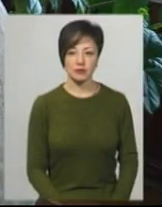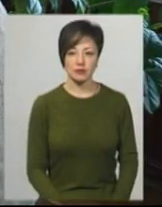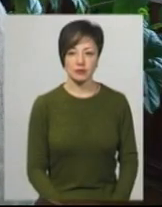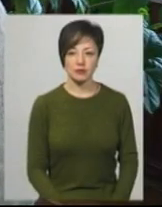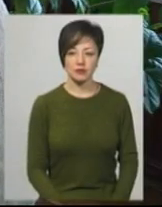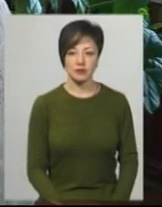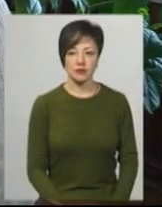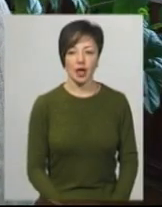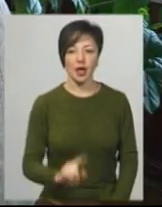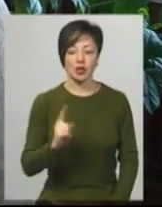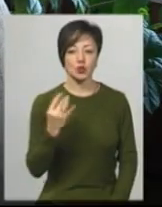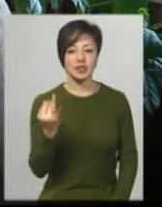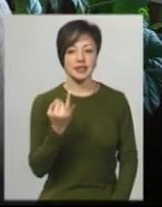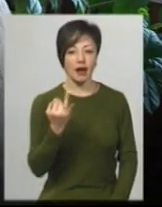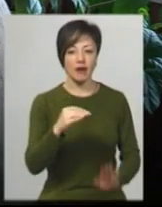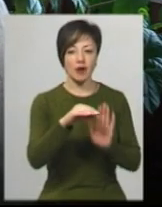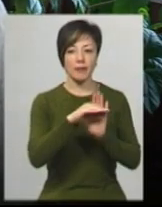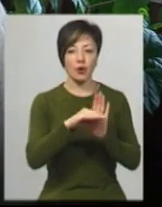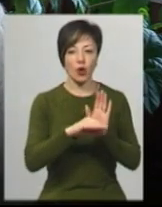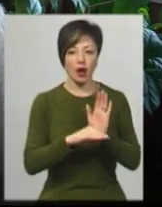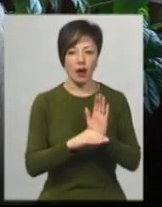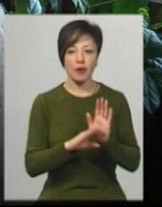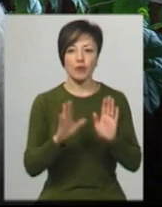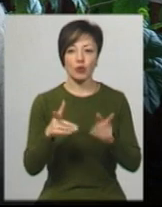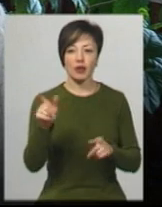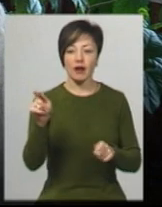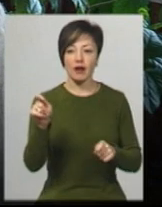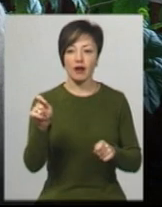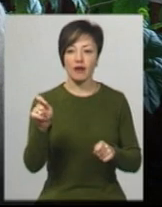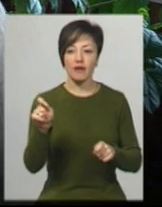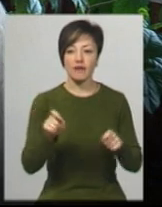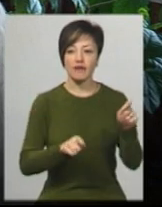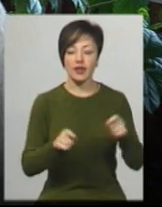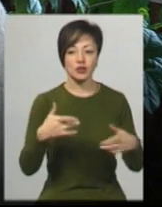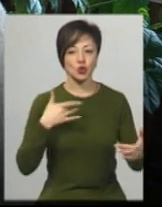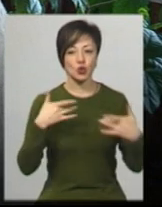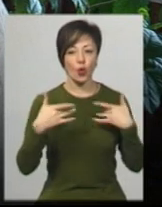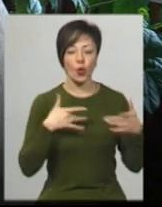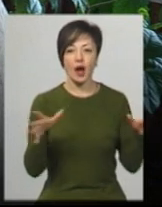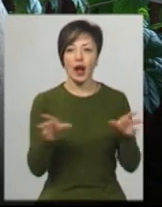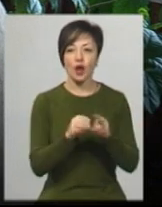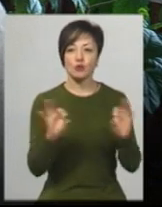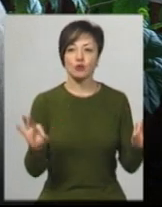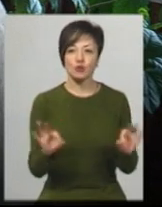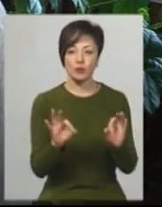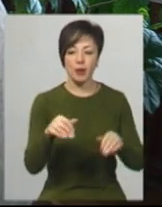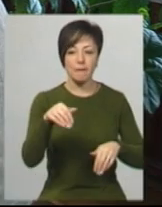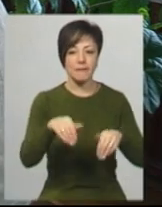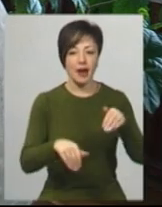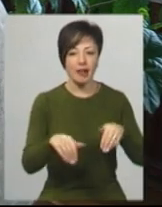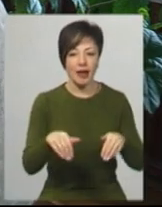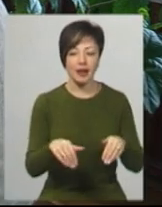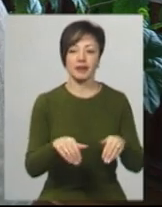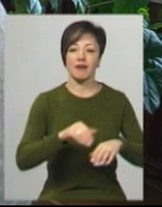Дуже цікава програма. Назва програми «Будапешт-шоу», тому що разом з музикою там будуть і балетні номери, будуть